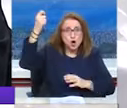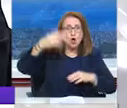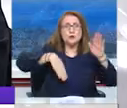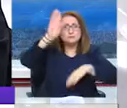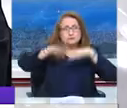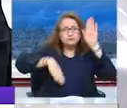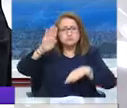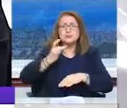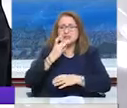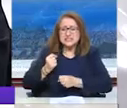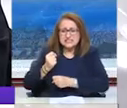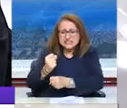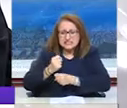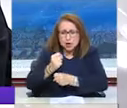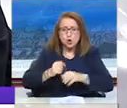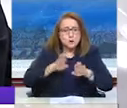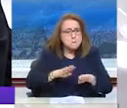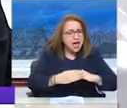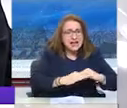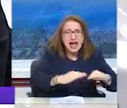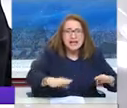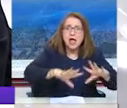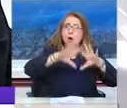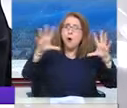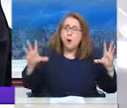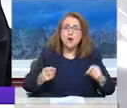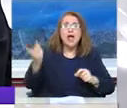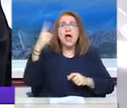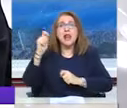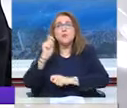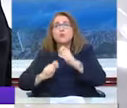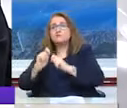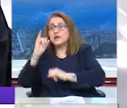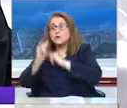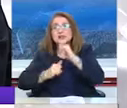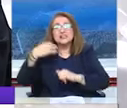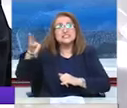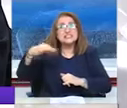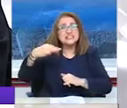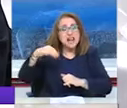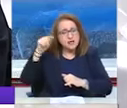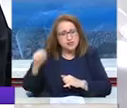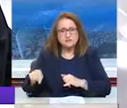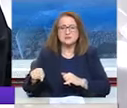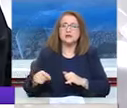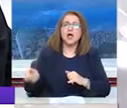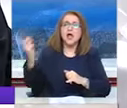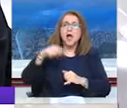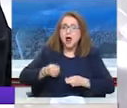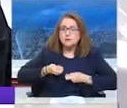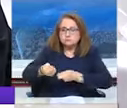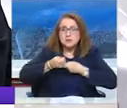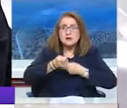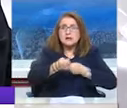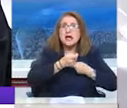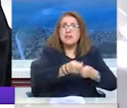χρωματισμοί, επενδύσεις δαπέδων κλπ. Κατασκευή ιστοσελίδων διαδικτυακών πυλών, υπηρεσίες προγραμματισμού κλπ. Καθαρισμός